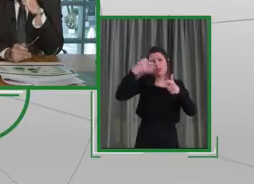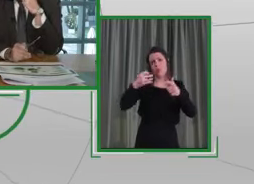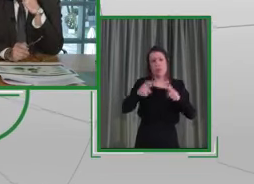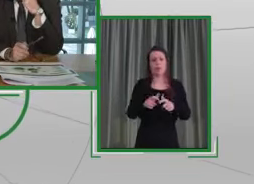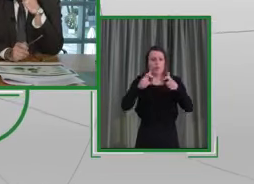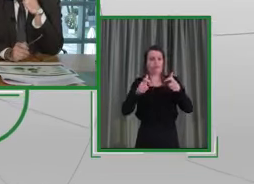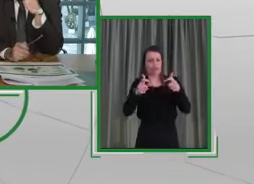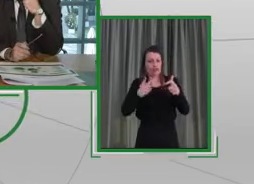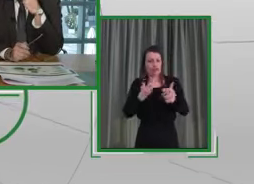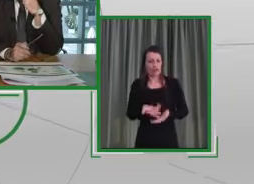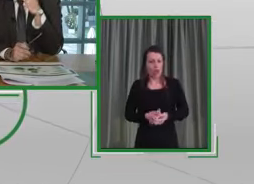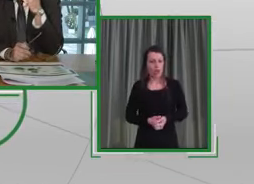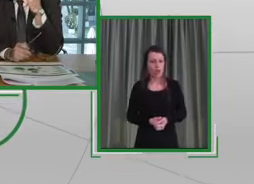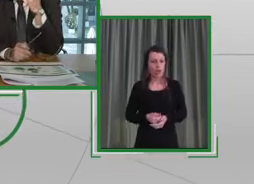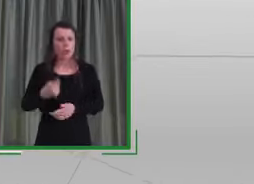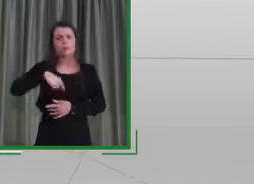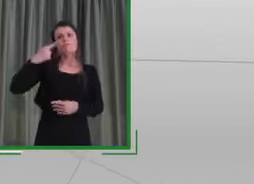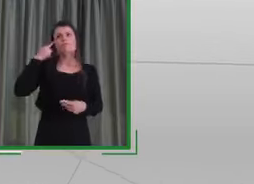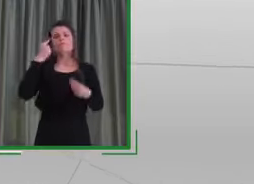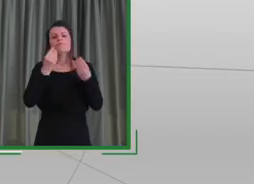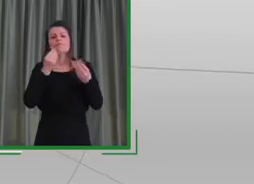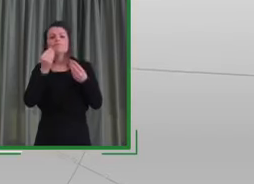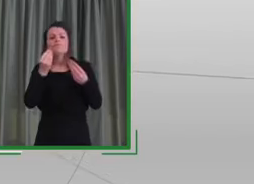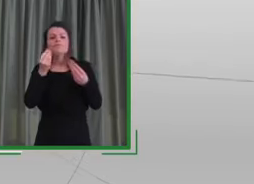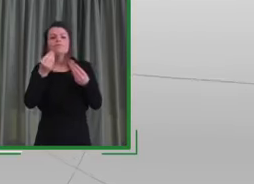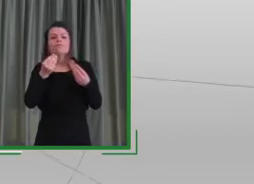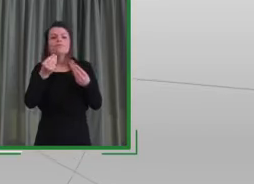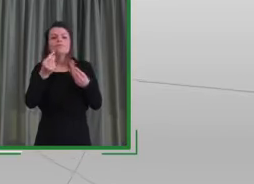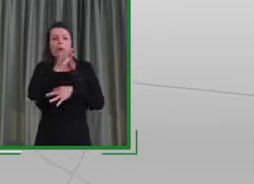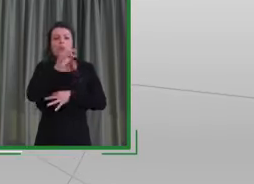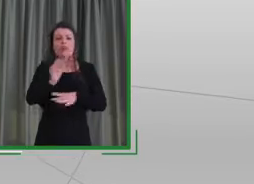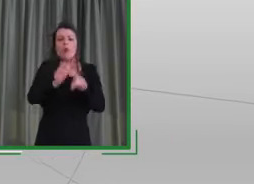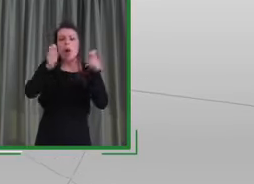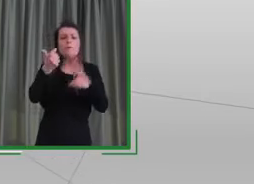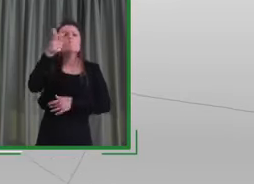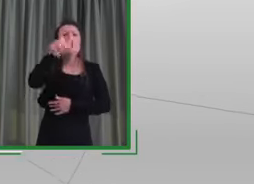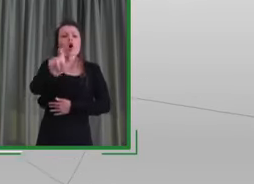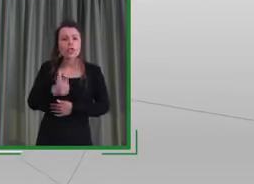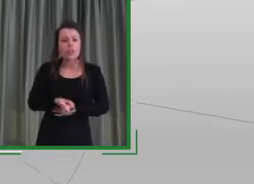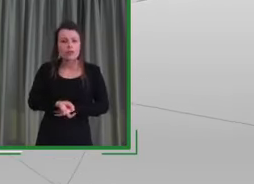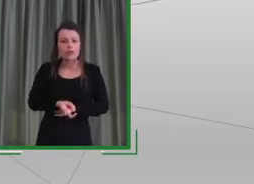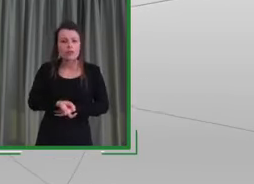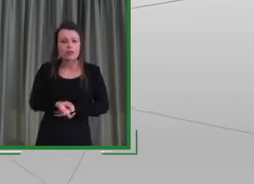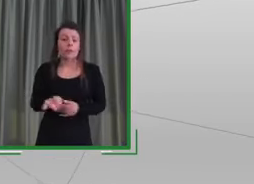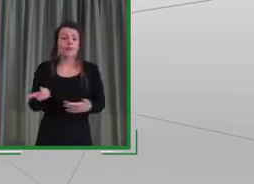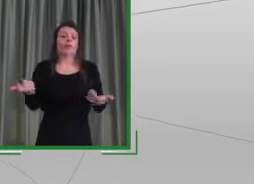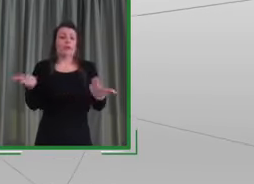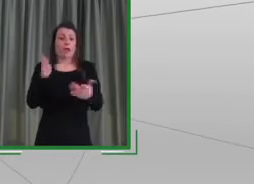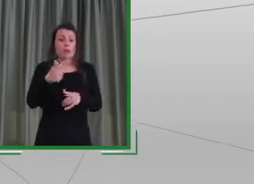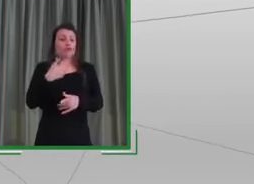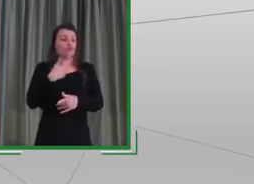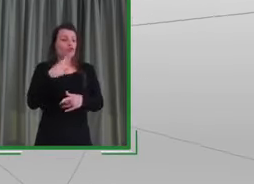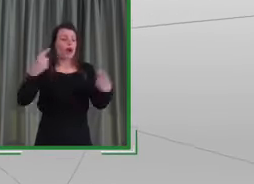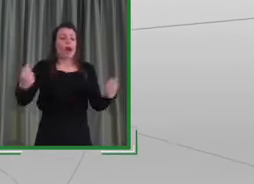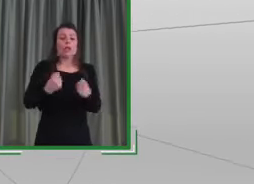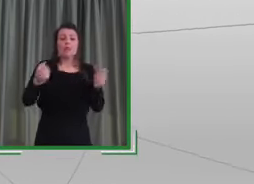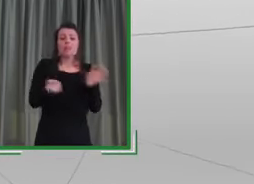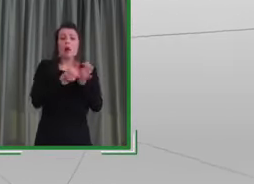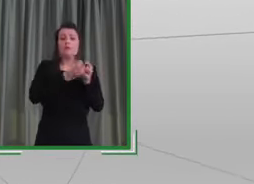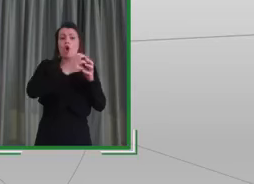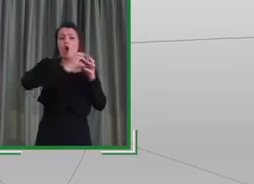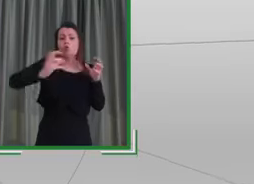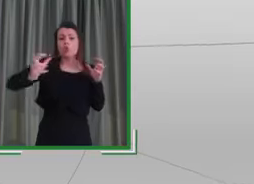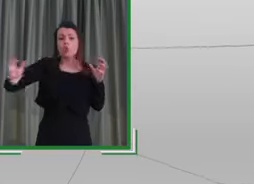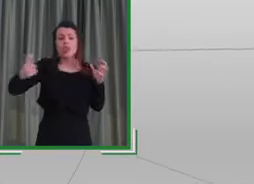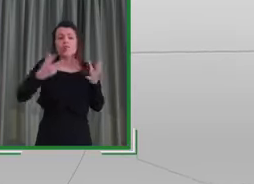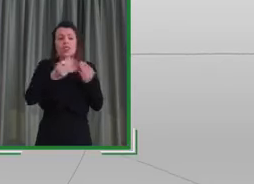che questo sia dovuto principalmente alle maggiori attività produttive attività economiche che si sono messe